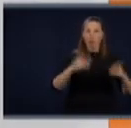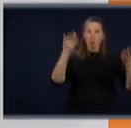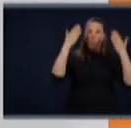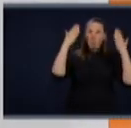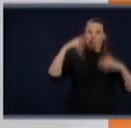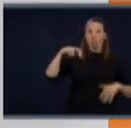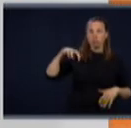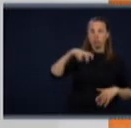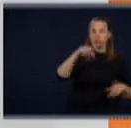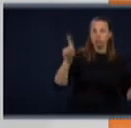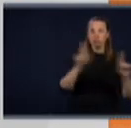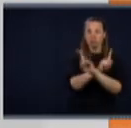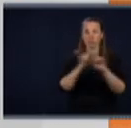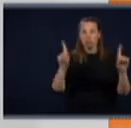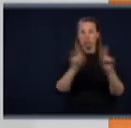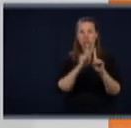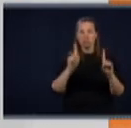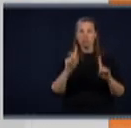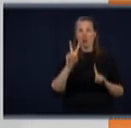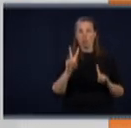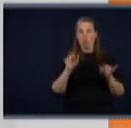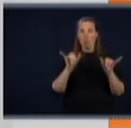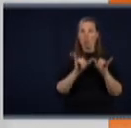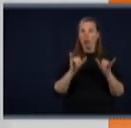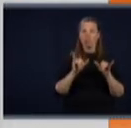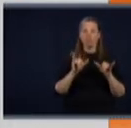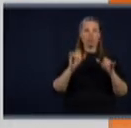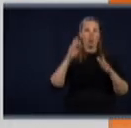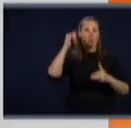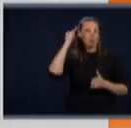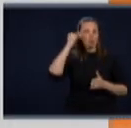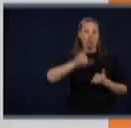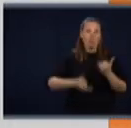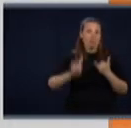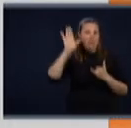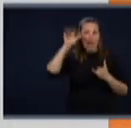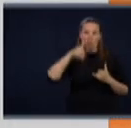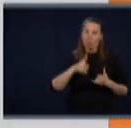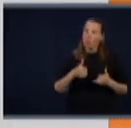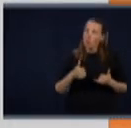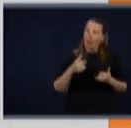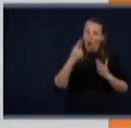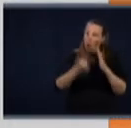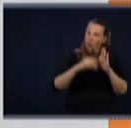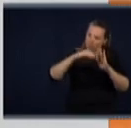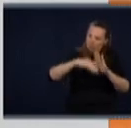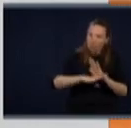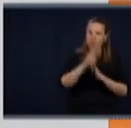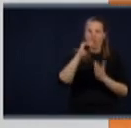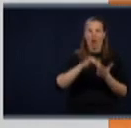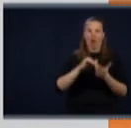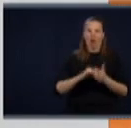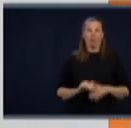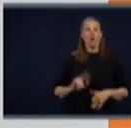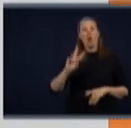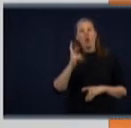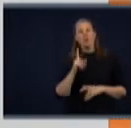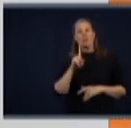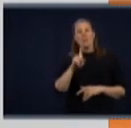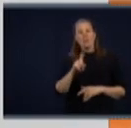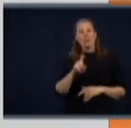et à ne pas respecter le 2 mètres, etc., c'est une source de flambée. rapidement sous question. Oui, Monsieur le Premier ministre, vous-même, vous avez